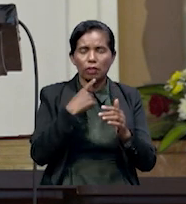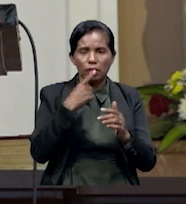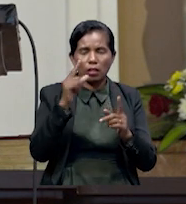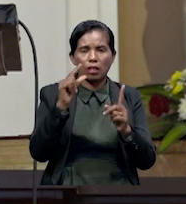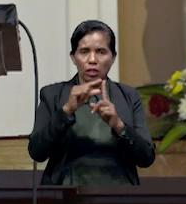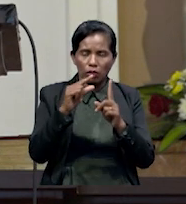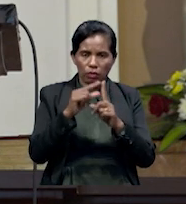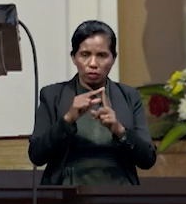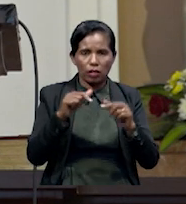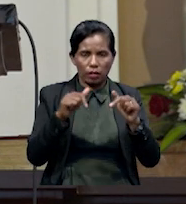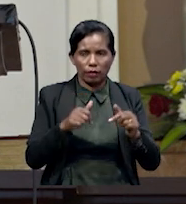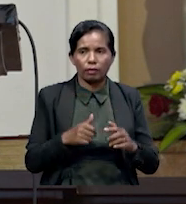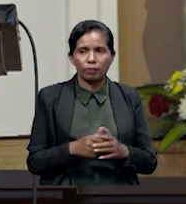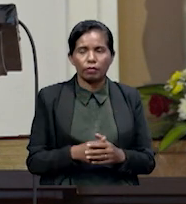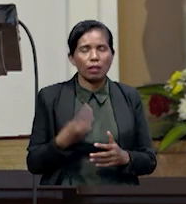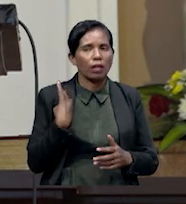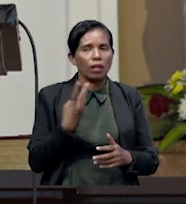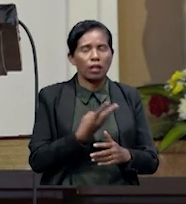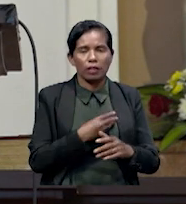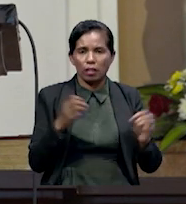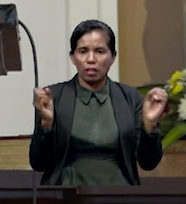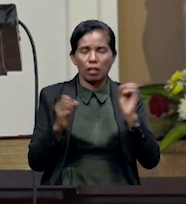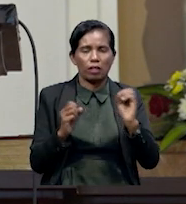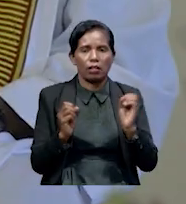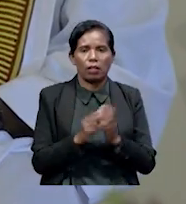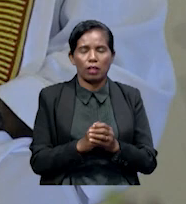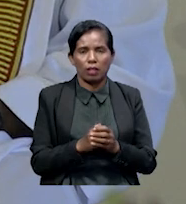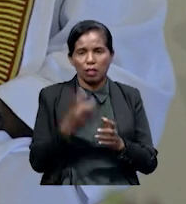an hirakne. Atu ita la todet.